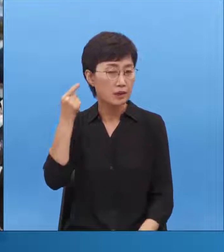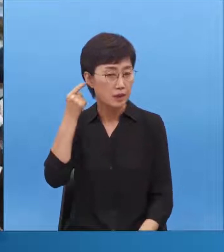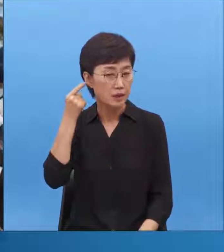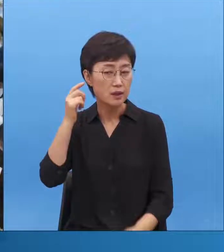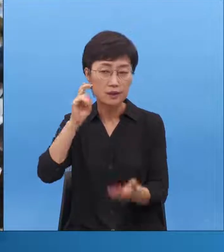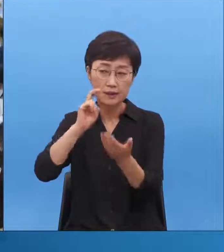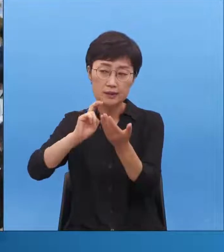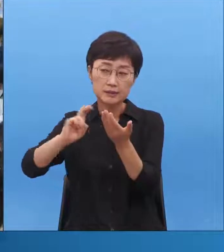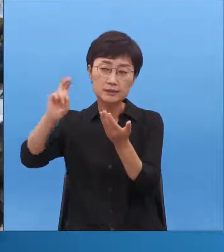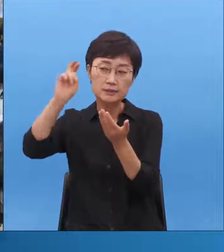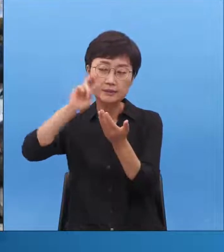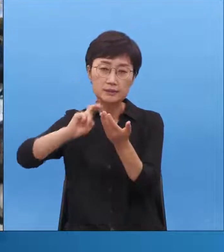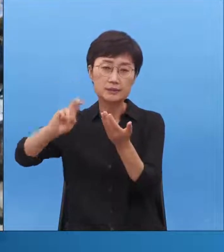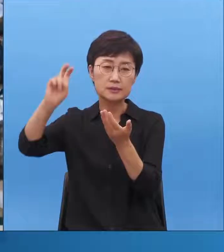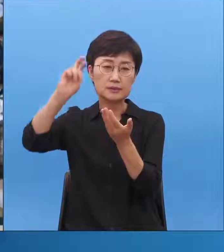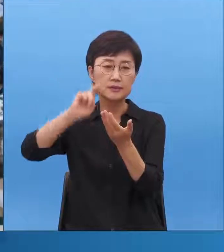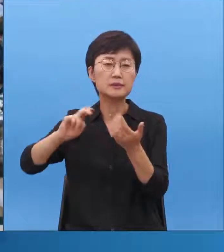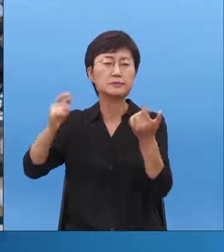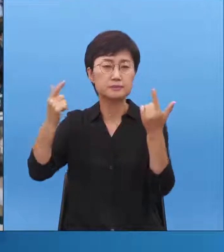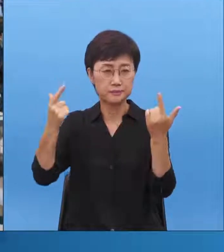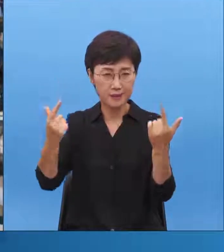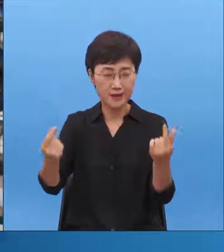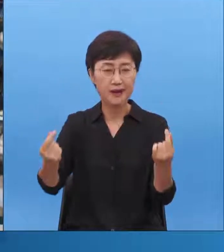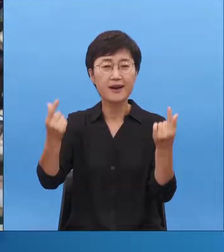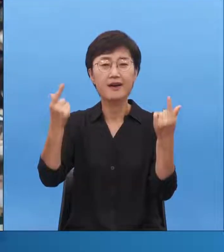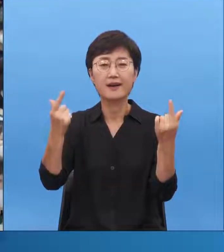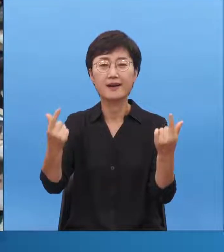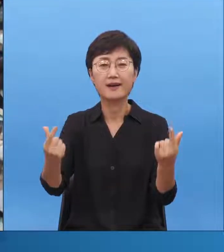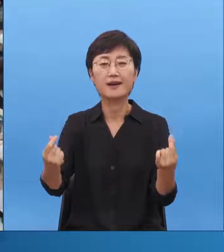이 기회를